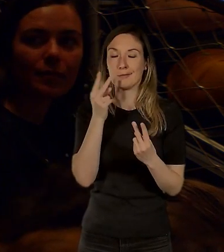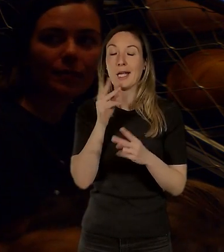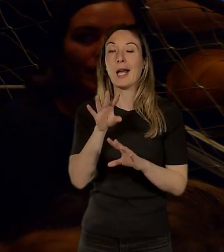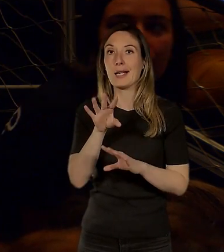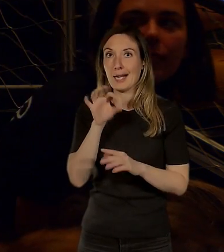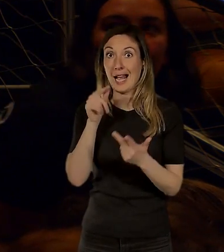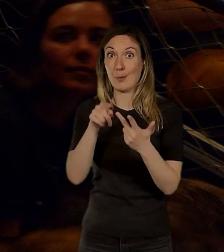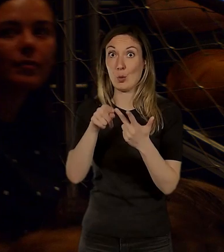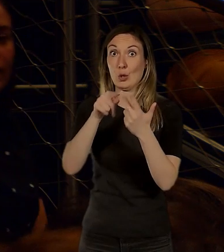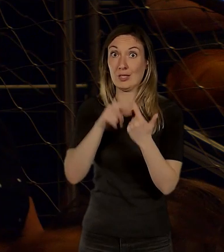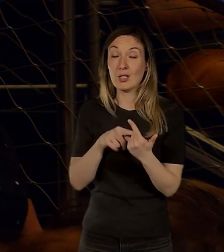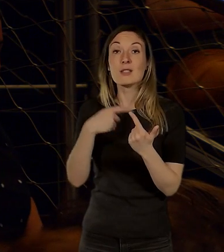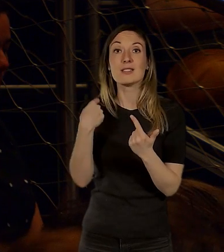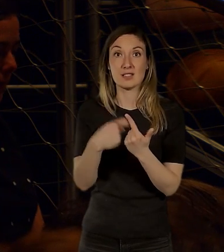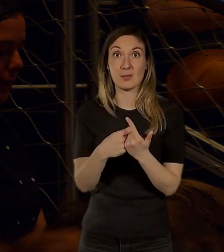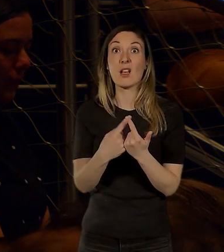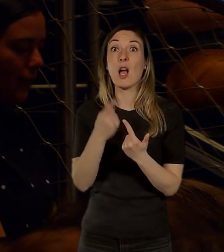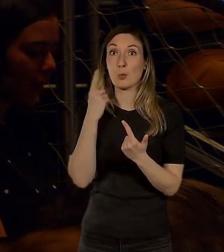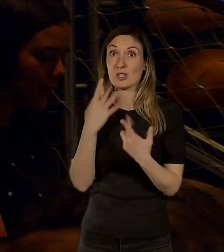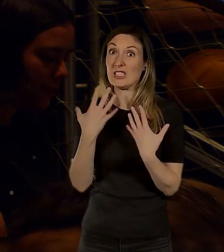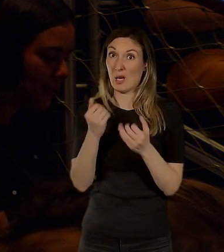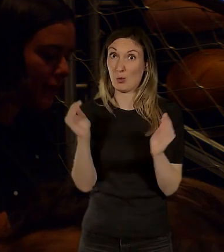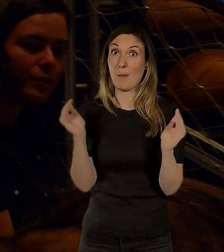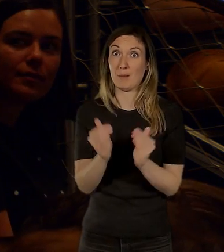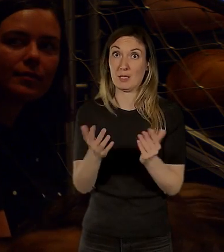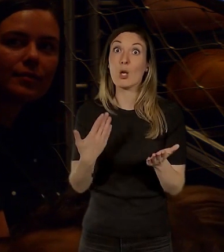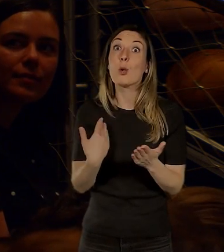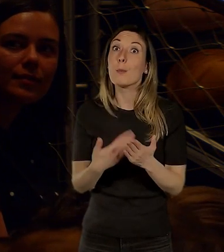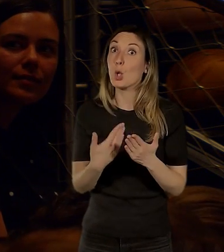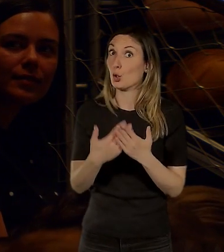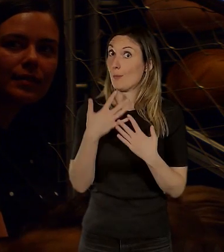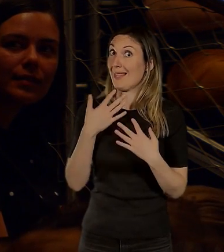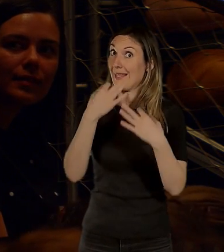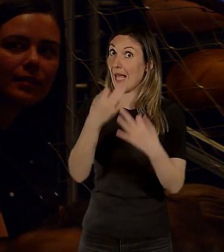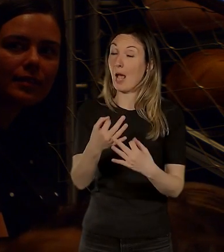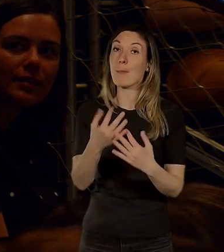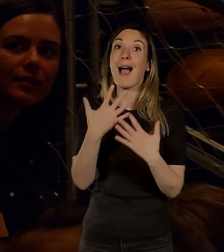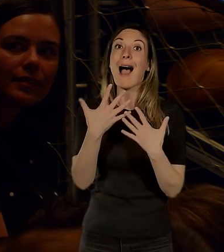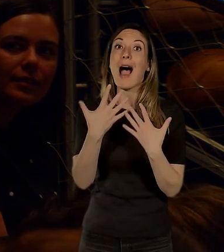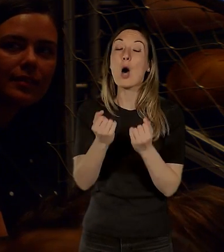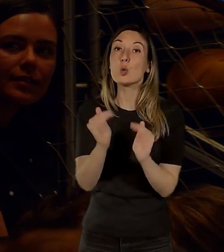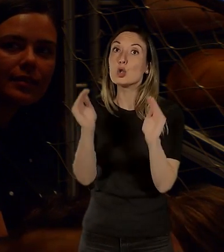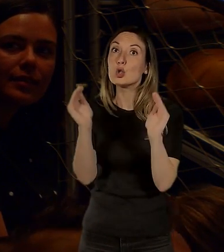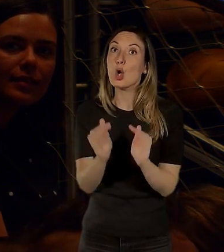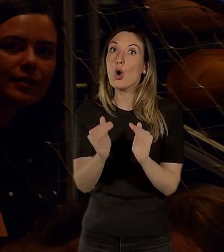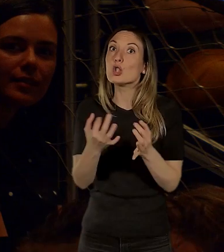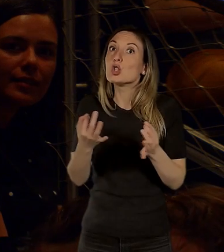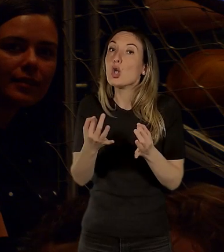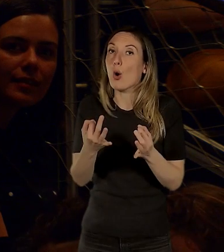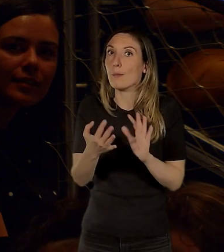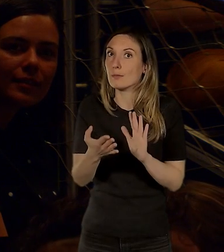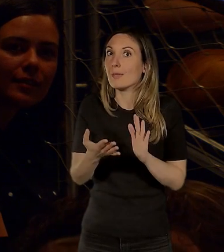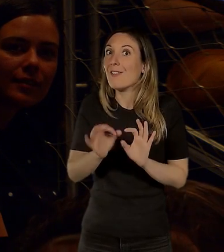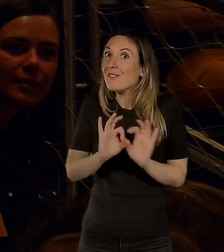poklesem intenzity na magistrále a co by mohlo právě přispět snížení ty intenzity a v jakém